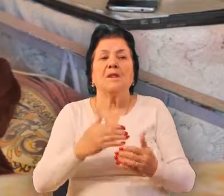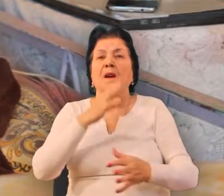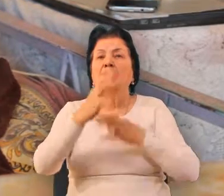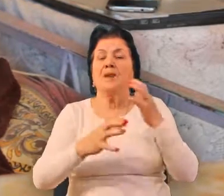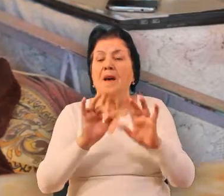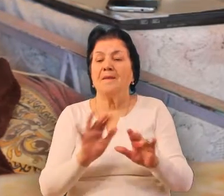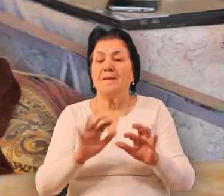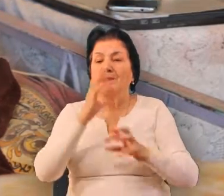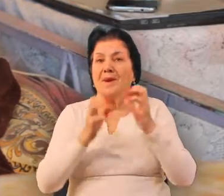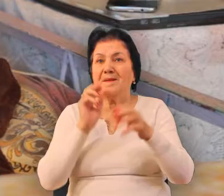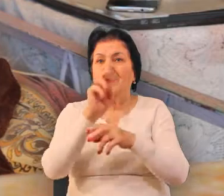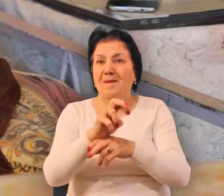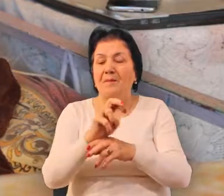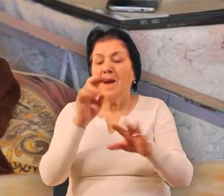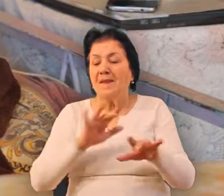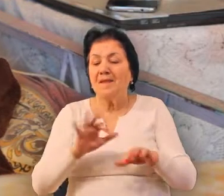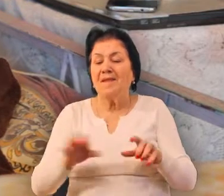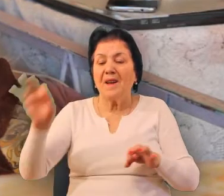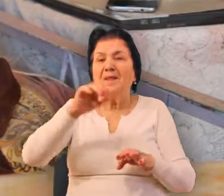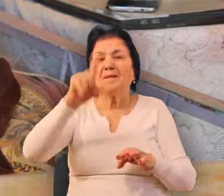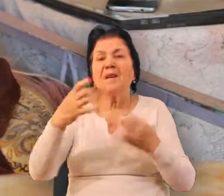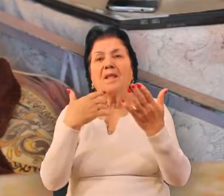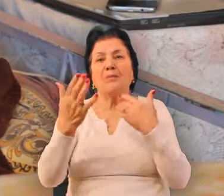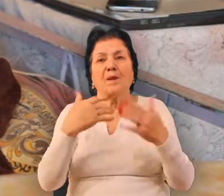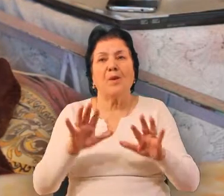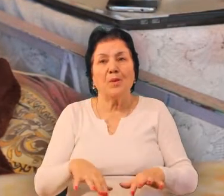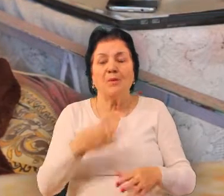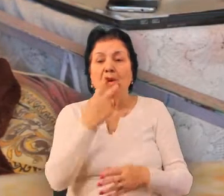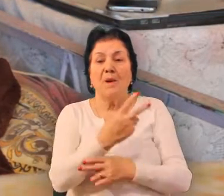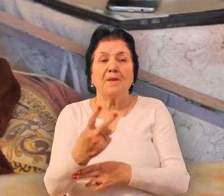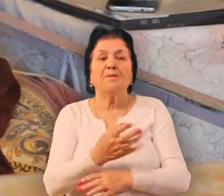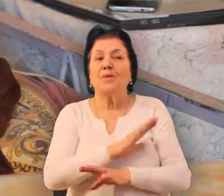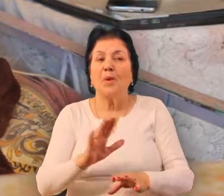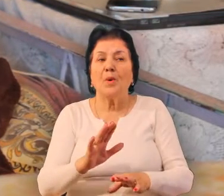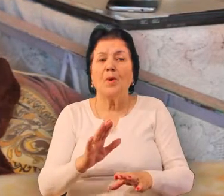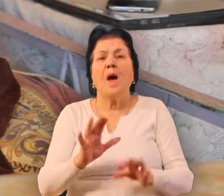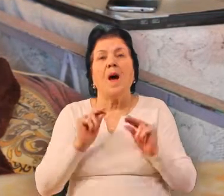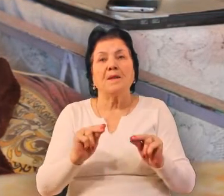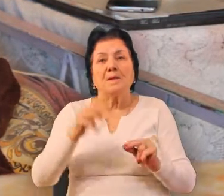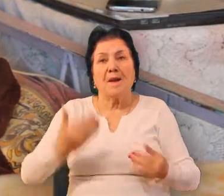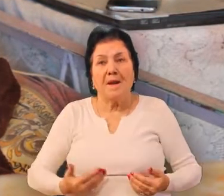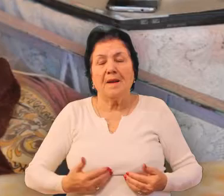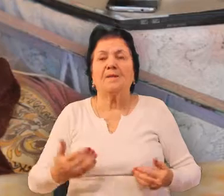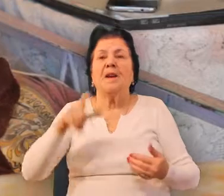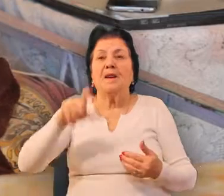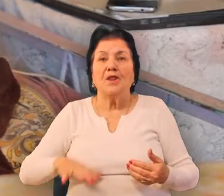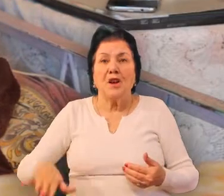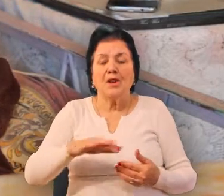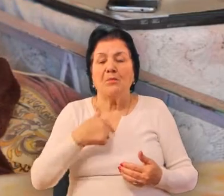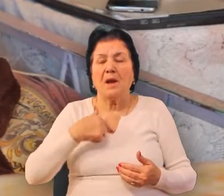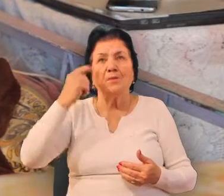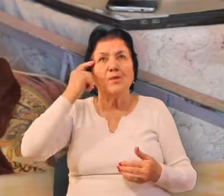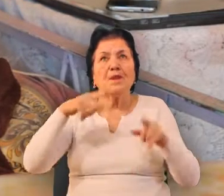nəyə dəyişmişəm. İnternet dünyasına girdim, internet vasitəsilə insanlarla az çox təmasda oldum. Baxdım ki, yox,